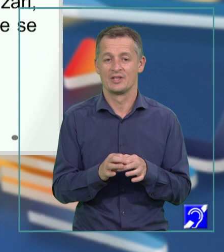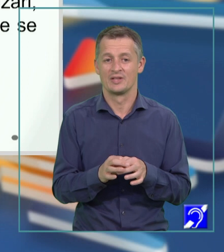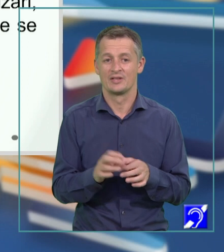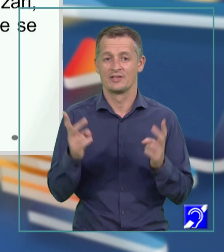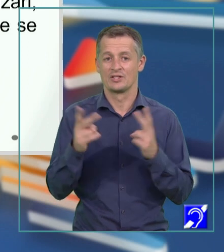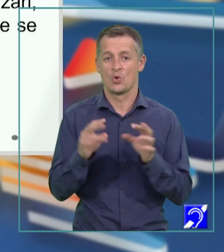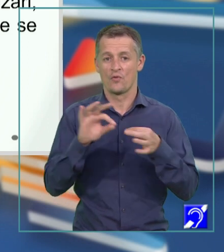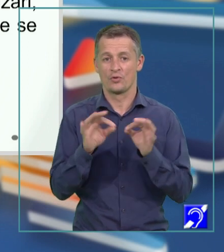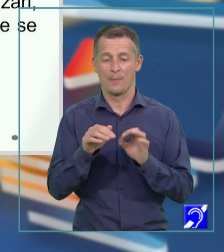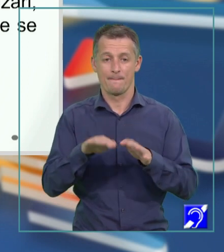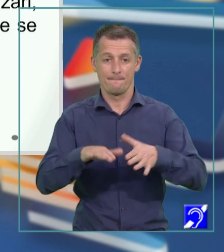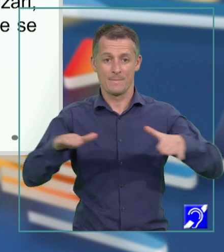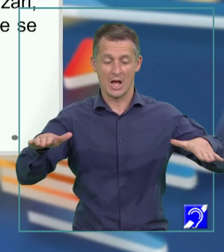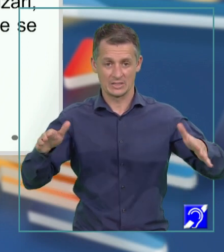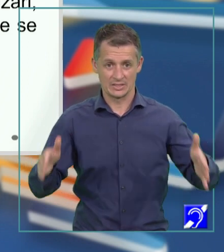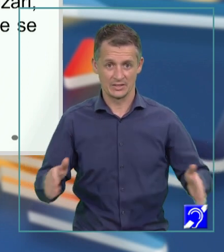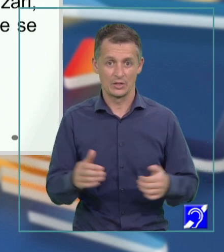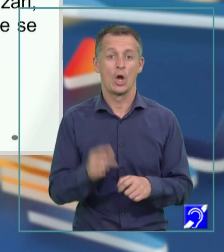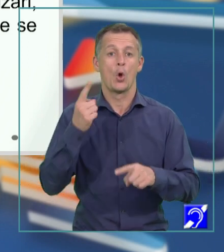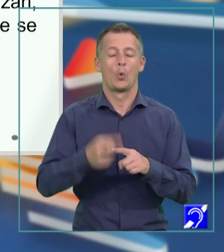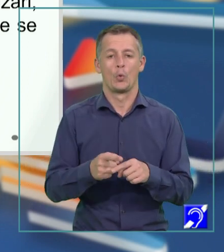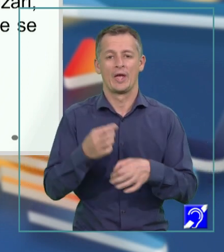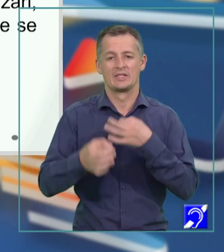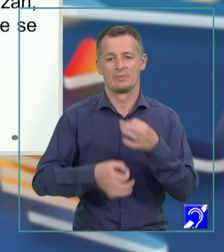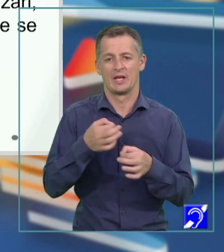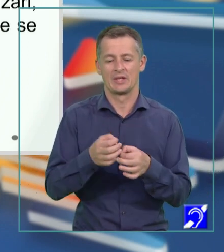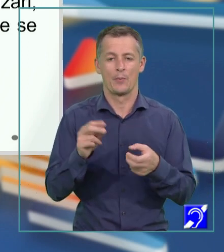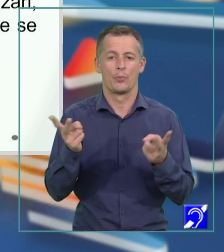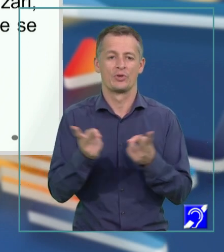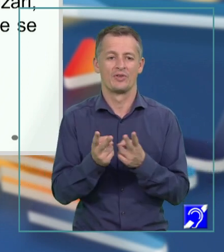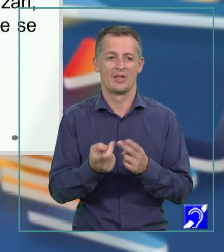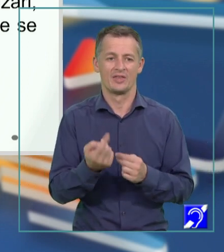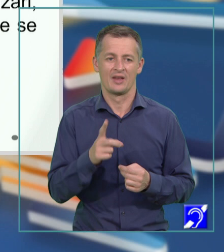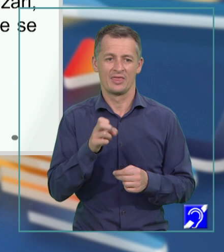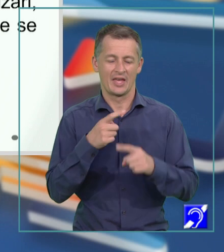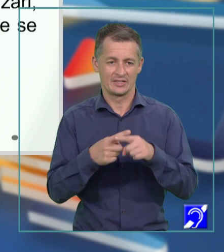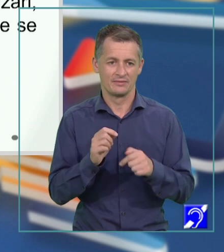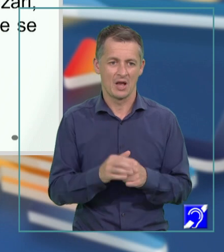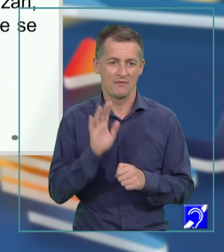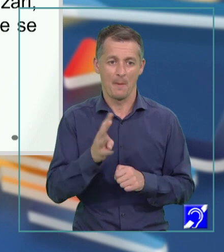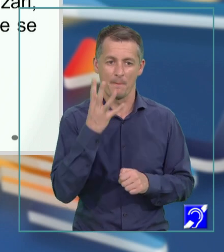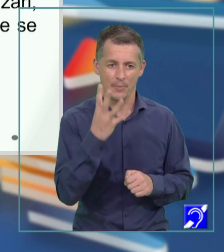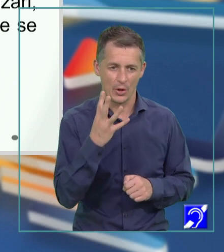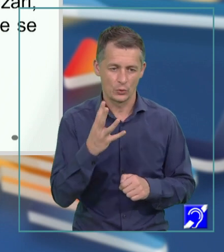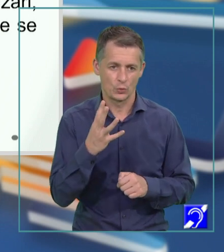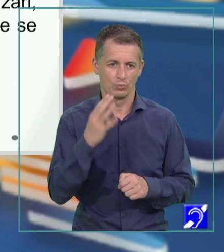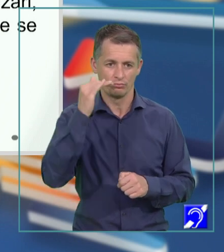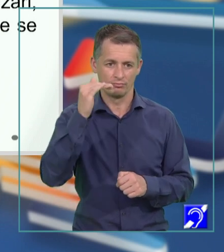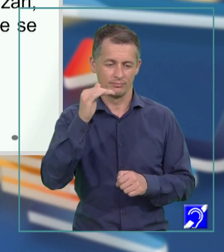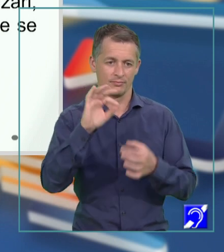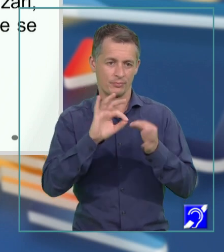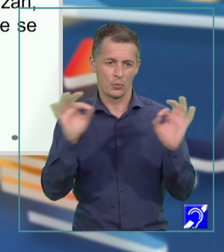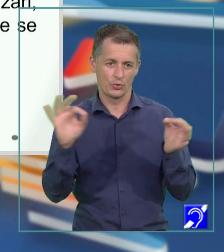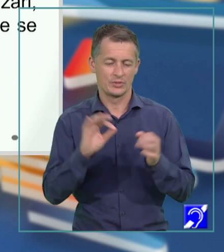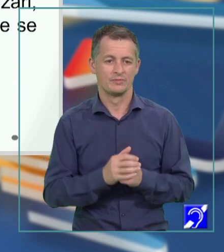masă din enunțurile de mai jos cu explicația potrivită din Dex. Și avem patru propoziții sau fraze. Masa din